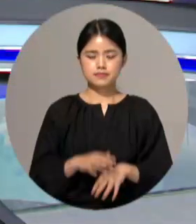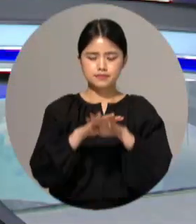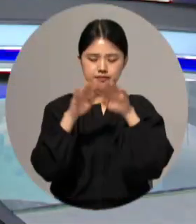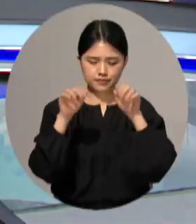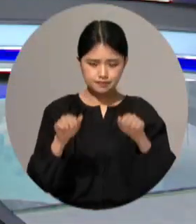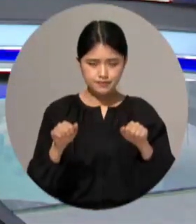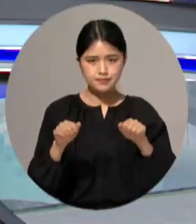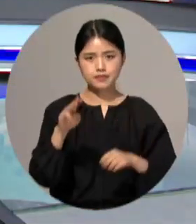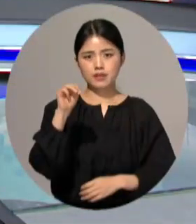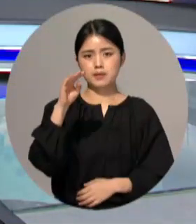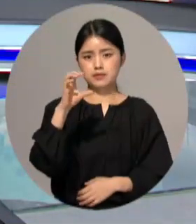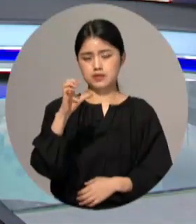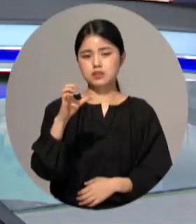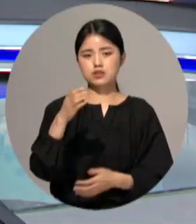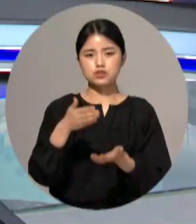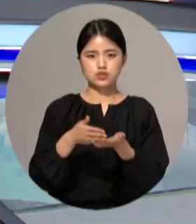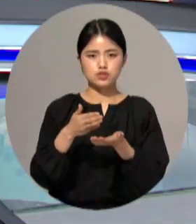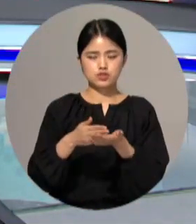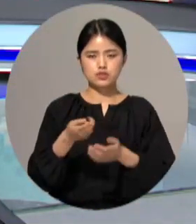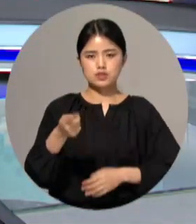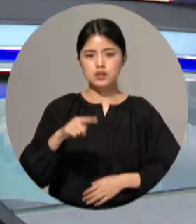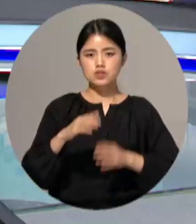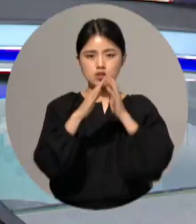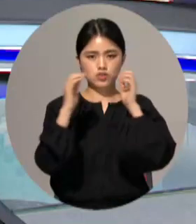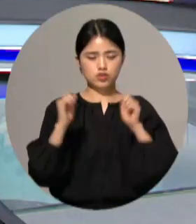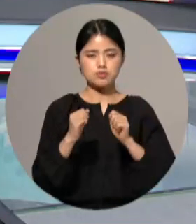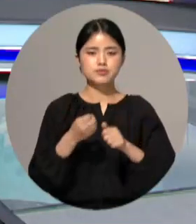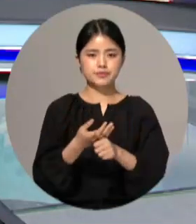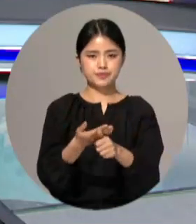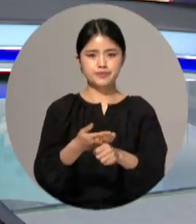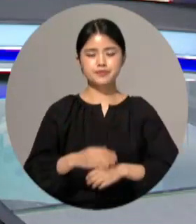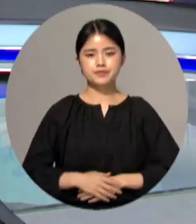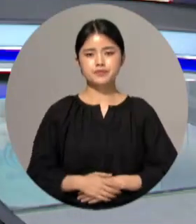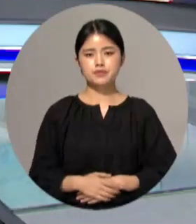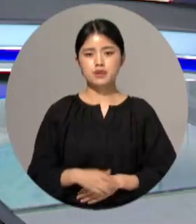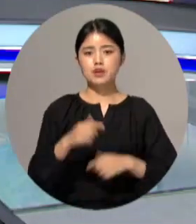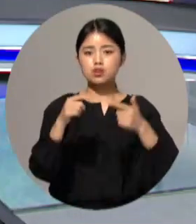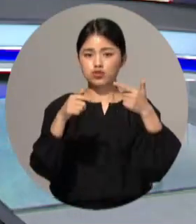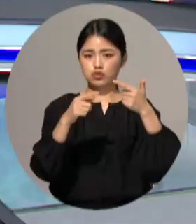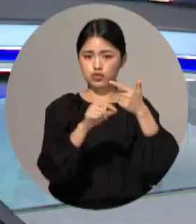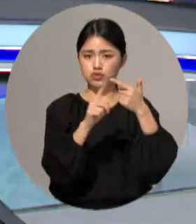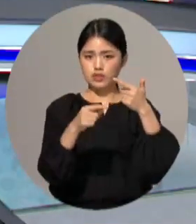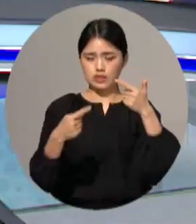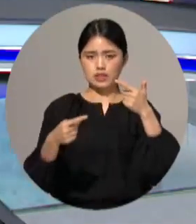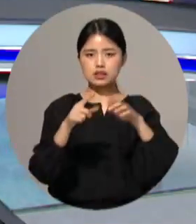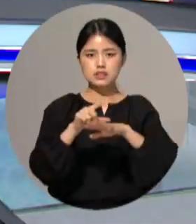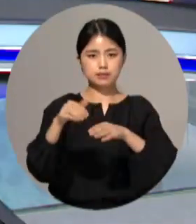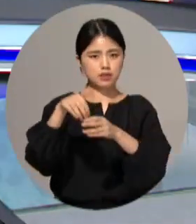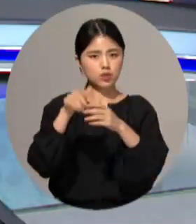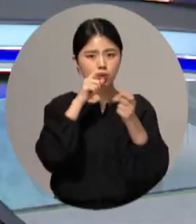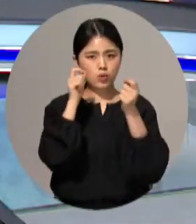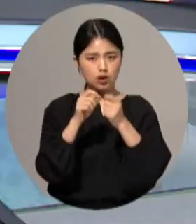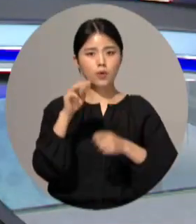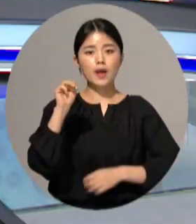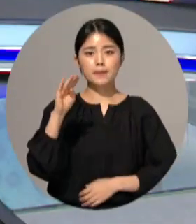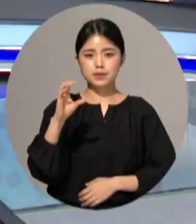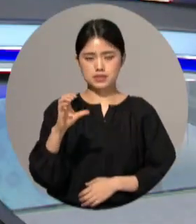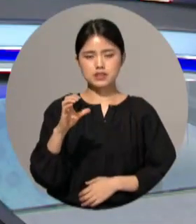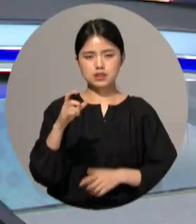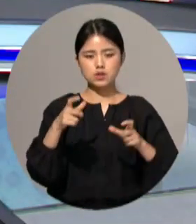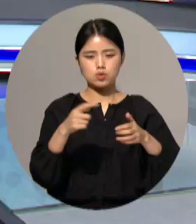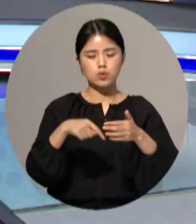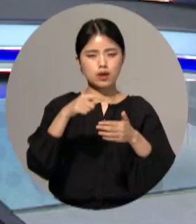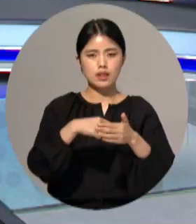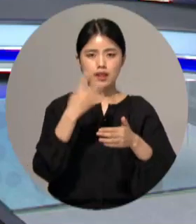여러분 안녕하십니까 imbc 듯 에스터 이어서 청구권 소식입니다 6.25 지방선거를 앞두고 전주 mbc 돈에 4개